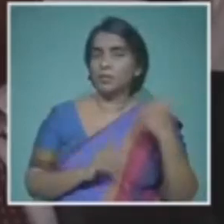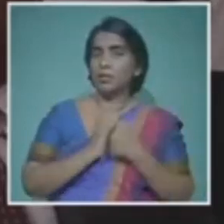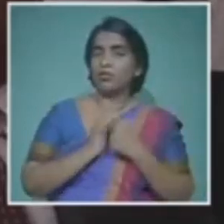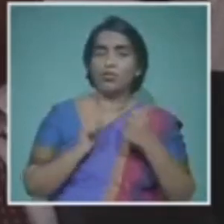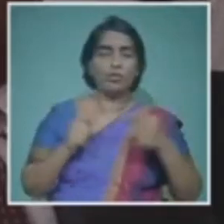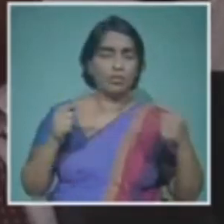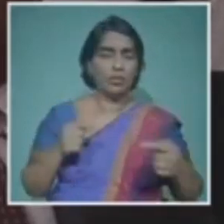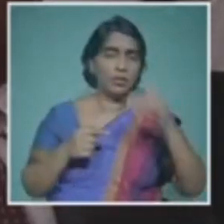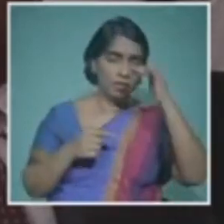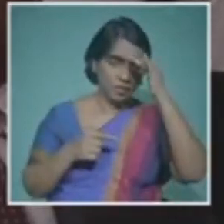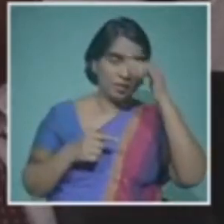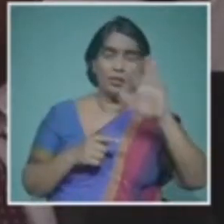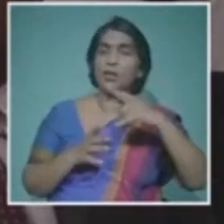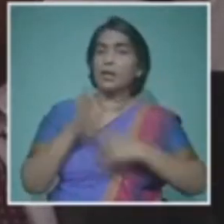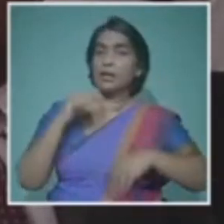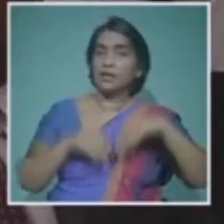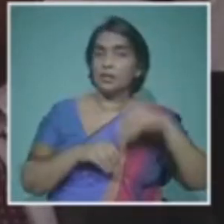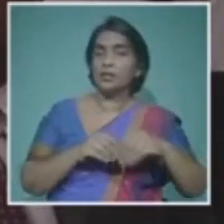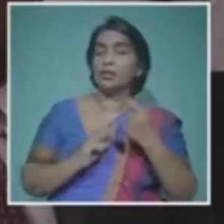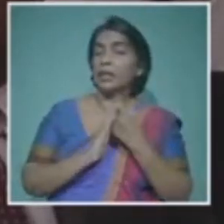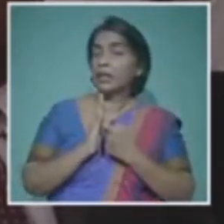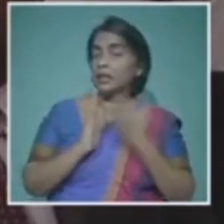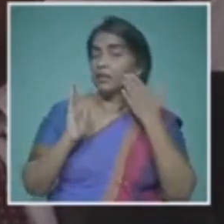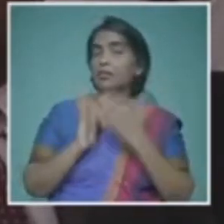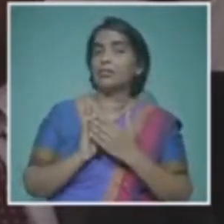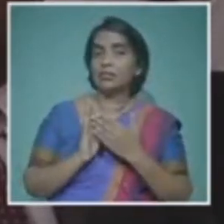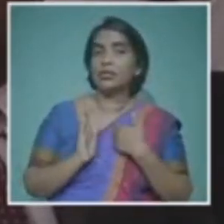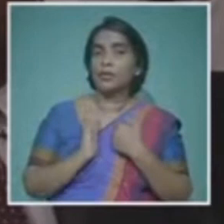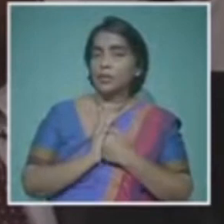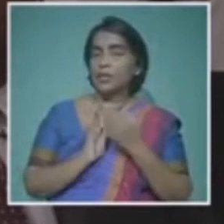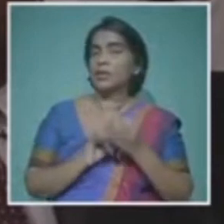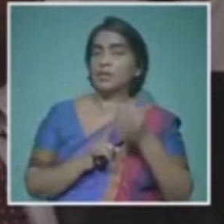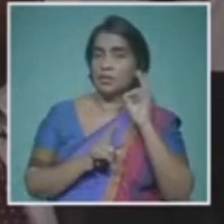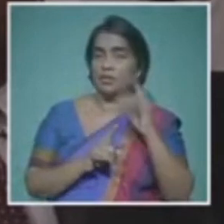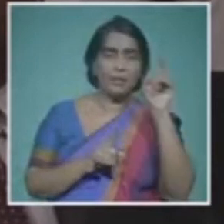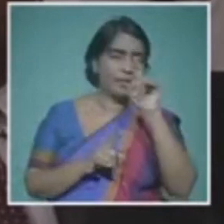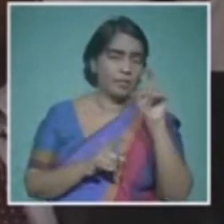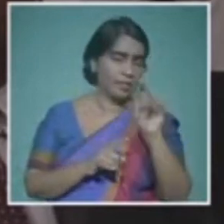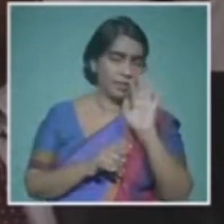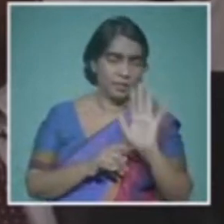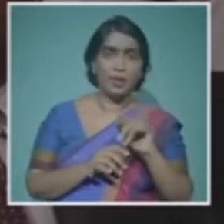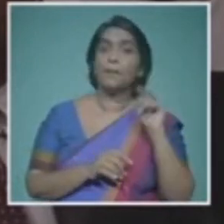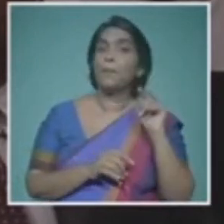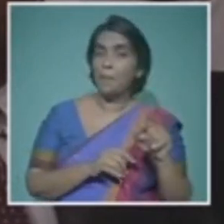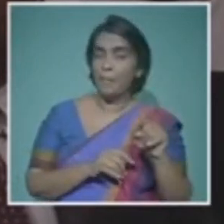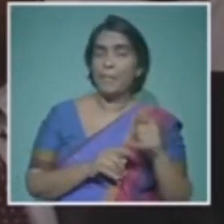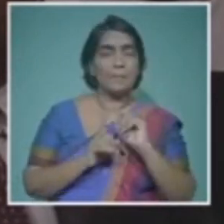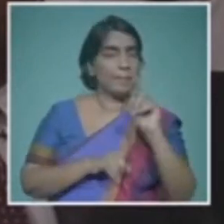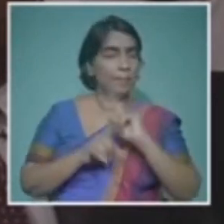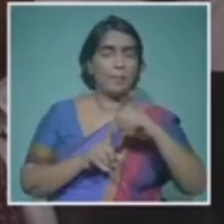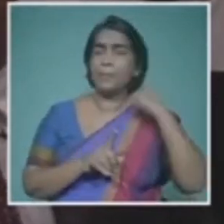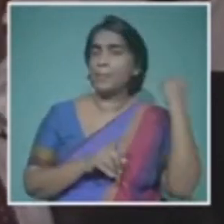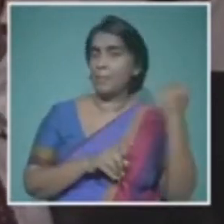ගරු විපක්ෂ නායකතුමාගේ දේශපාලන සදාචාරය පිළිබඳ අපිට ගරු සභාපතිතුමනි ප්‍රශ්නයක් මතුවෙනවා. එතුමාලා මේ සභාවේ